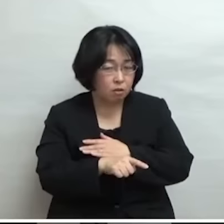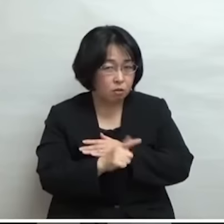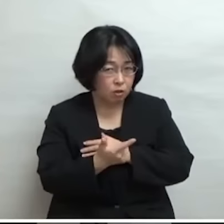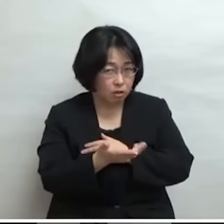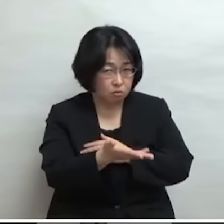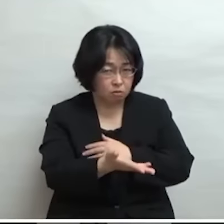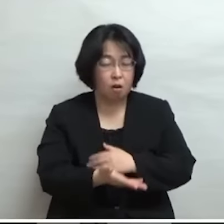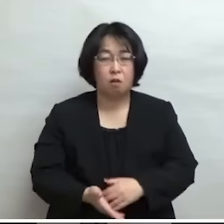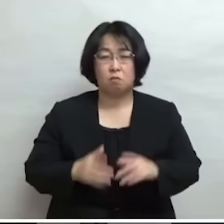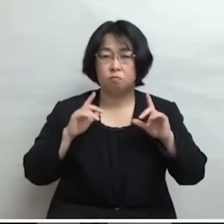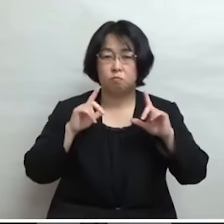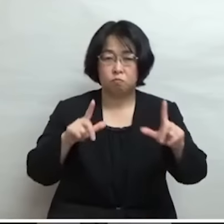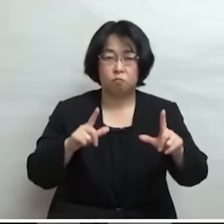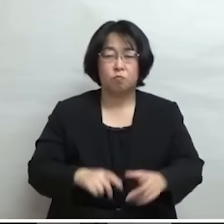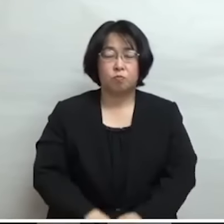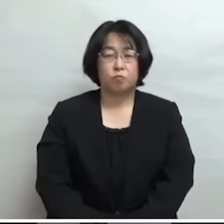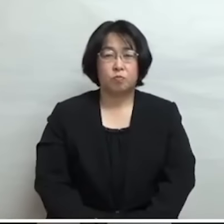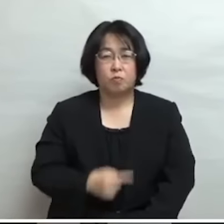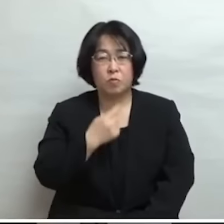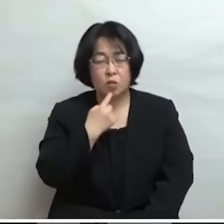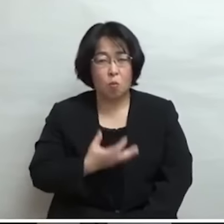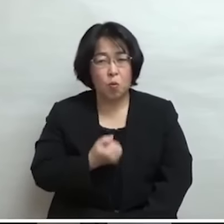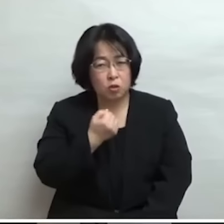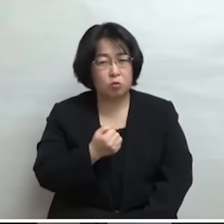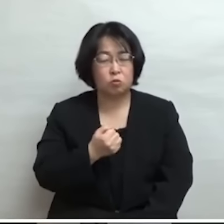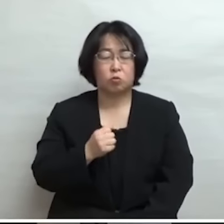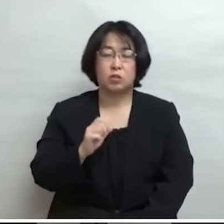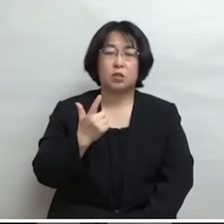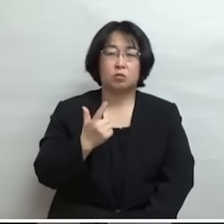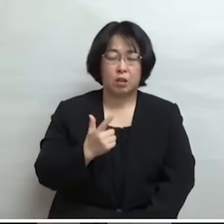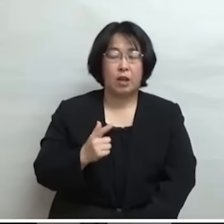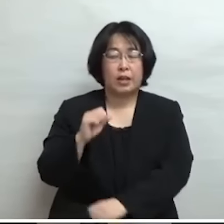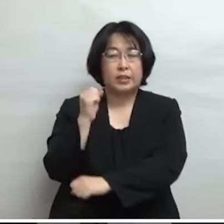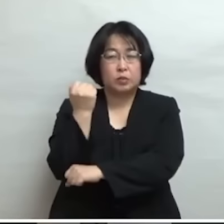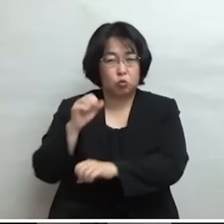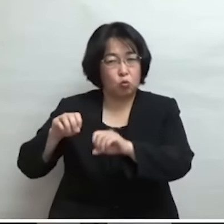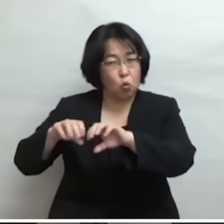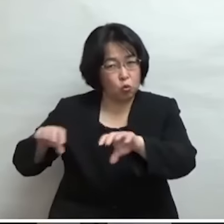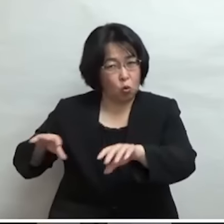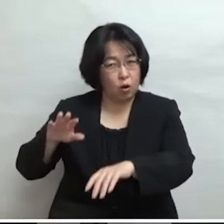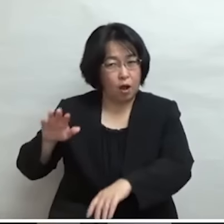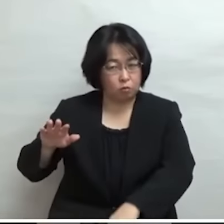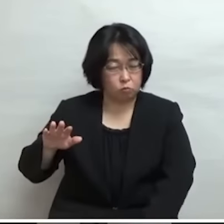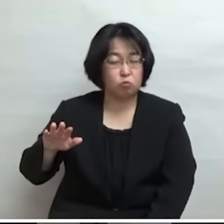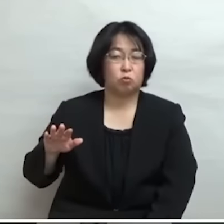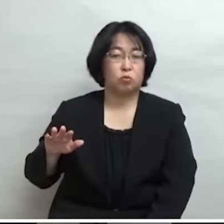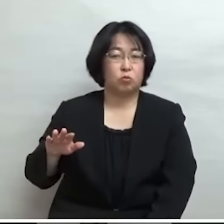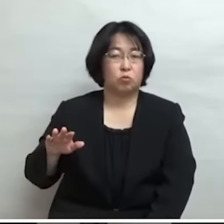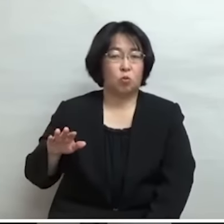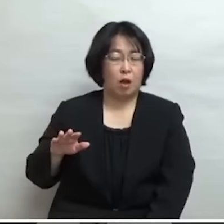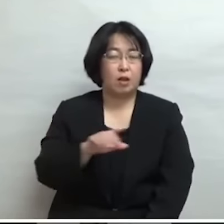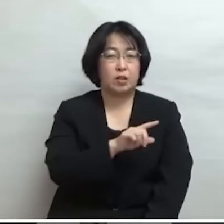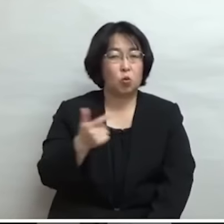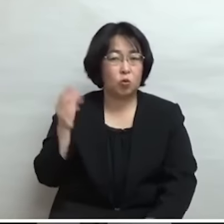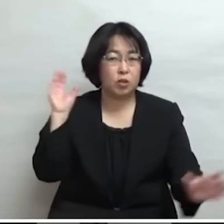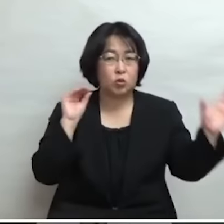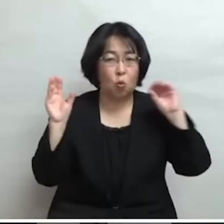は、それも、さまざま、例えば新聞報道があったりとか、さまざまな、なんて言うんでしょうか、情報があっ